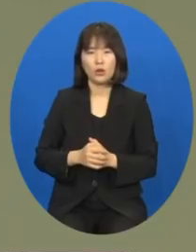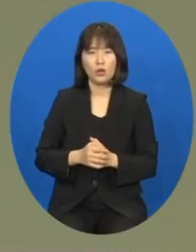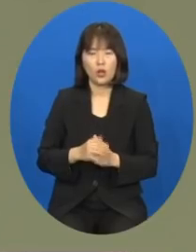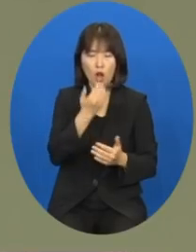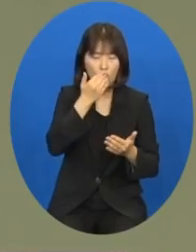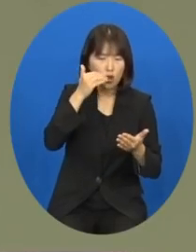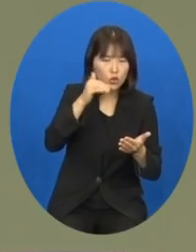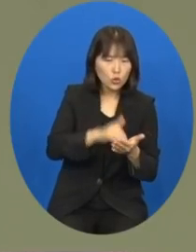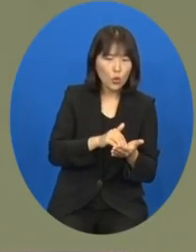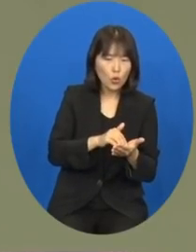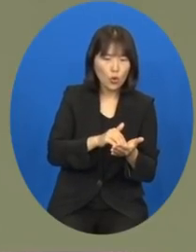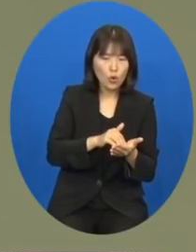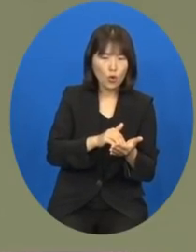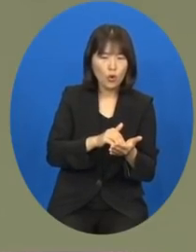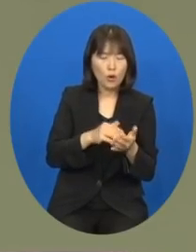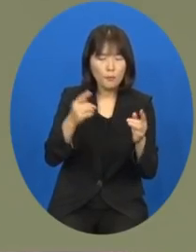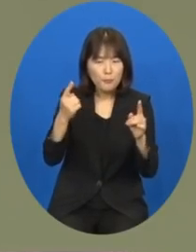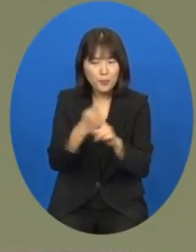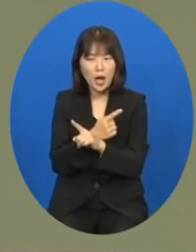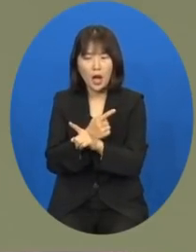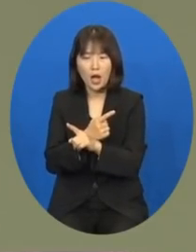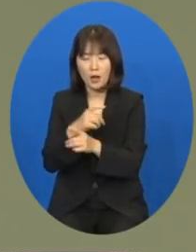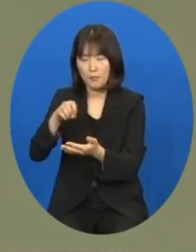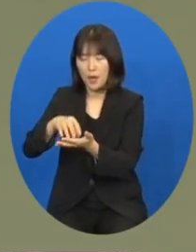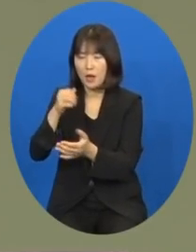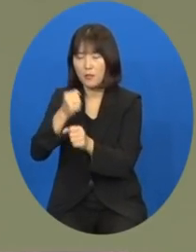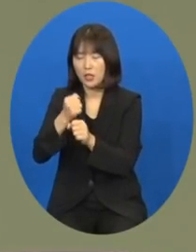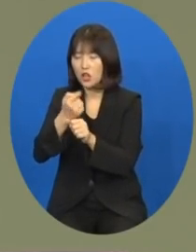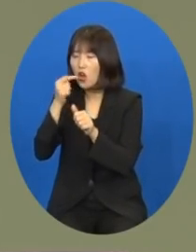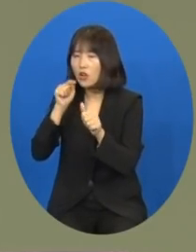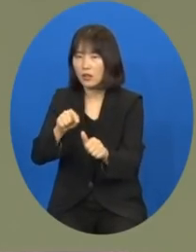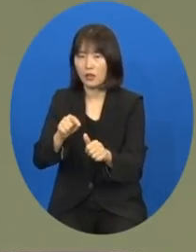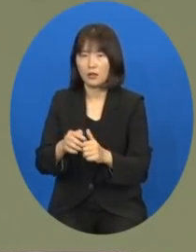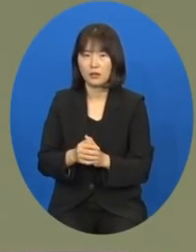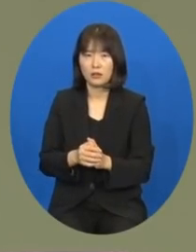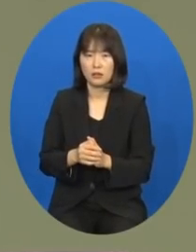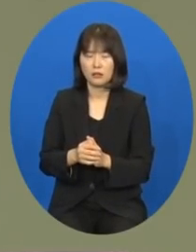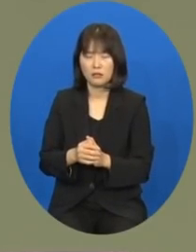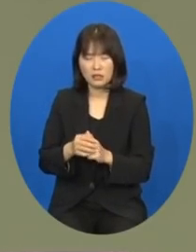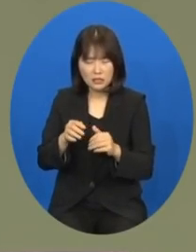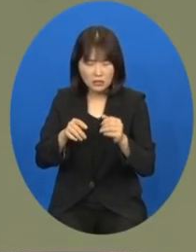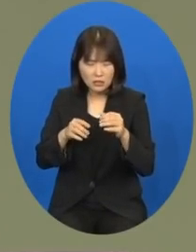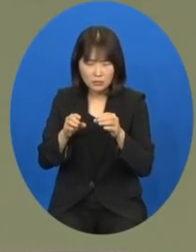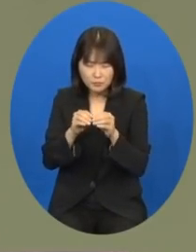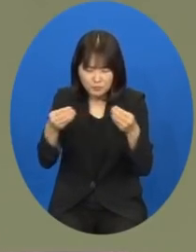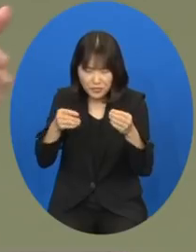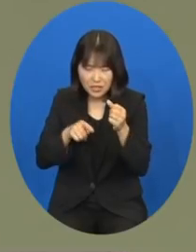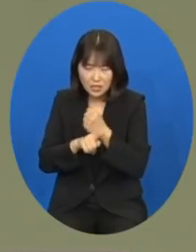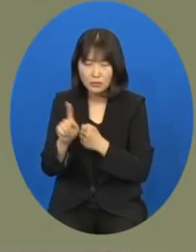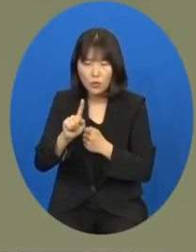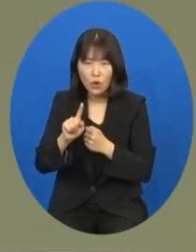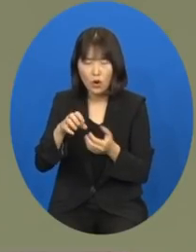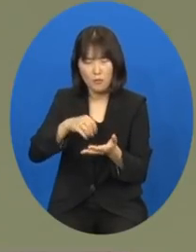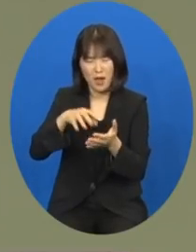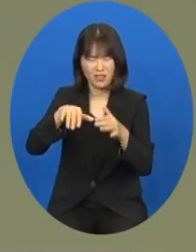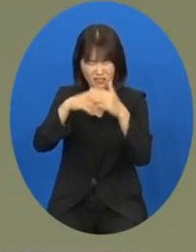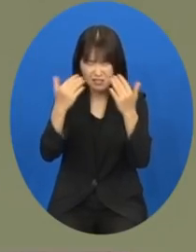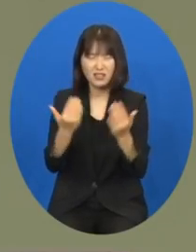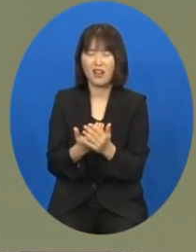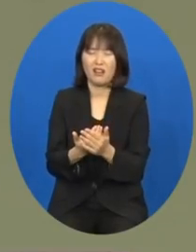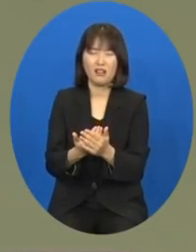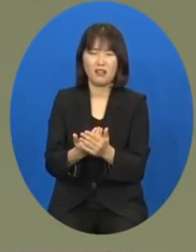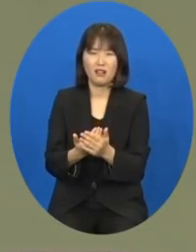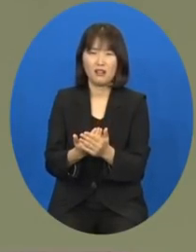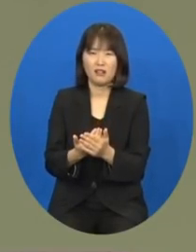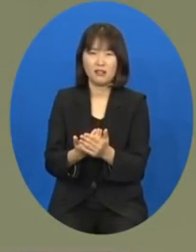방울을 만들어 그 얘기는 빵이 전부다 빵이 정부 야 크게 제출 염가 아니라